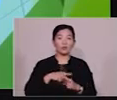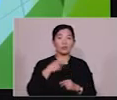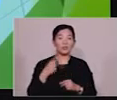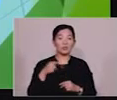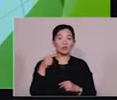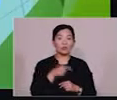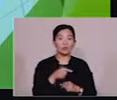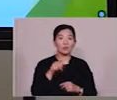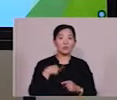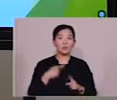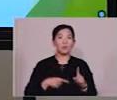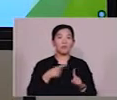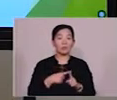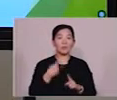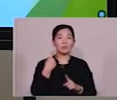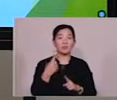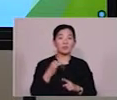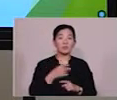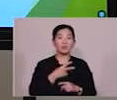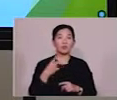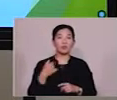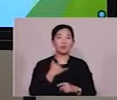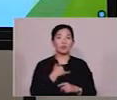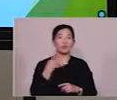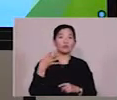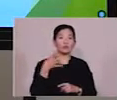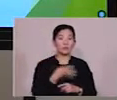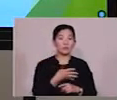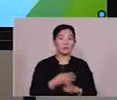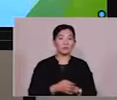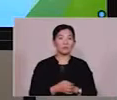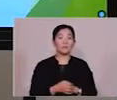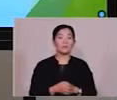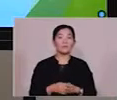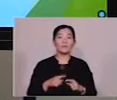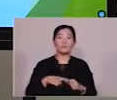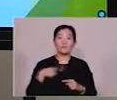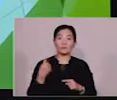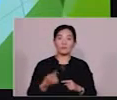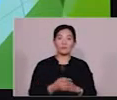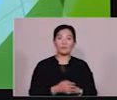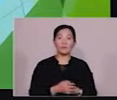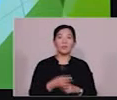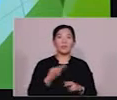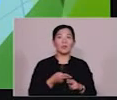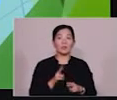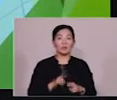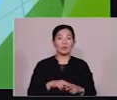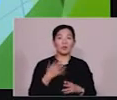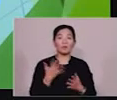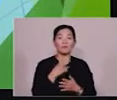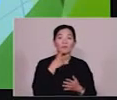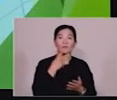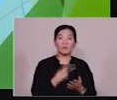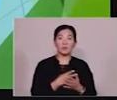разряду тысяч мы прибавляем 1, и получается у нас 4000. Давайте следующее число. Опять до тысяч. Как вы